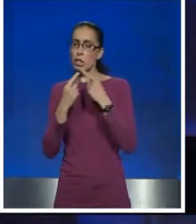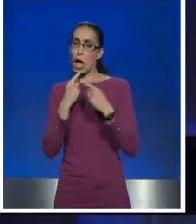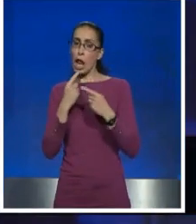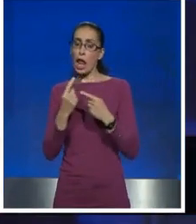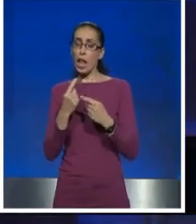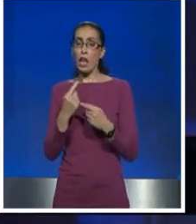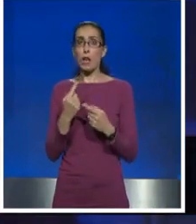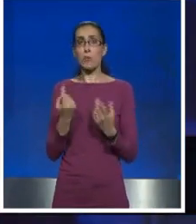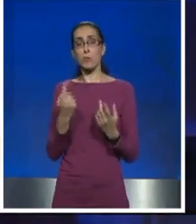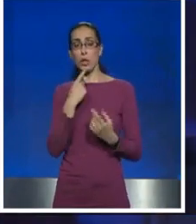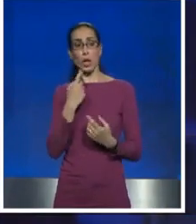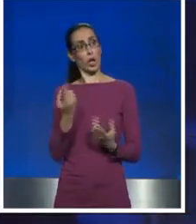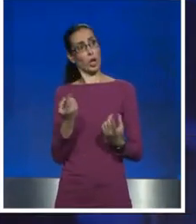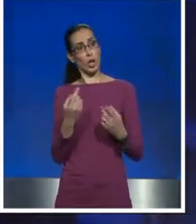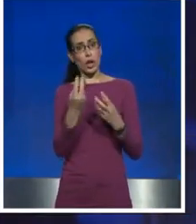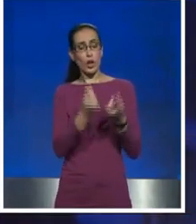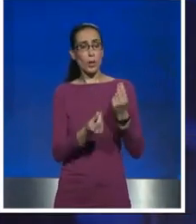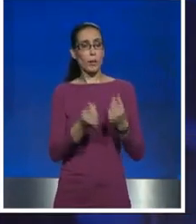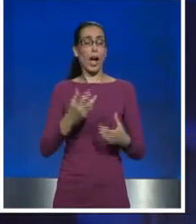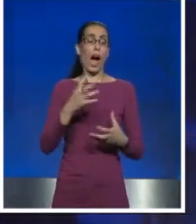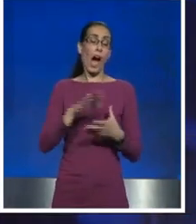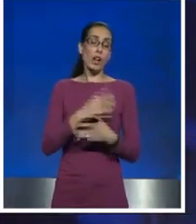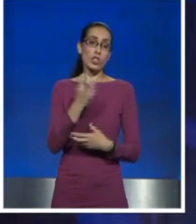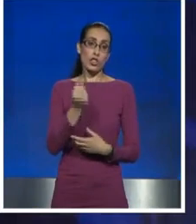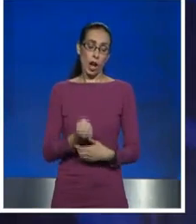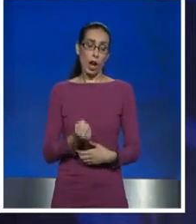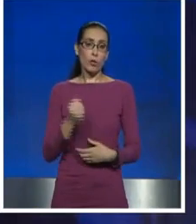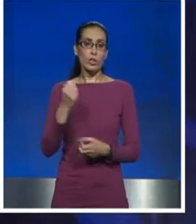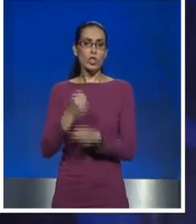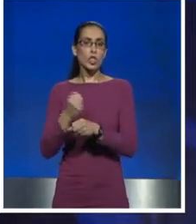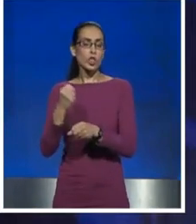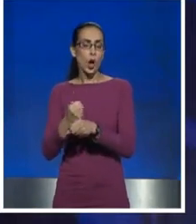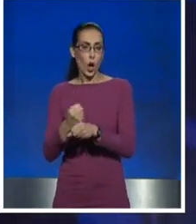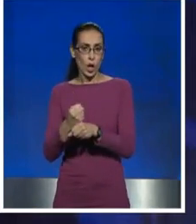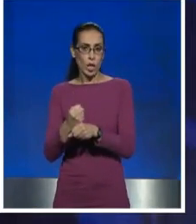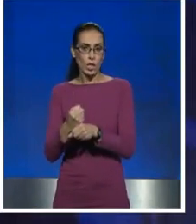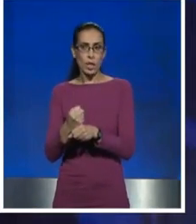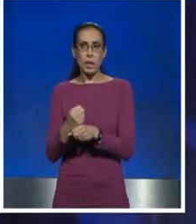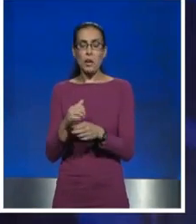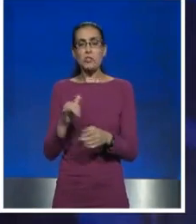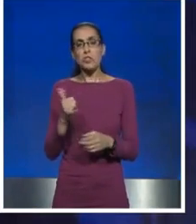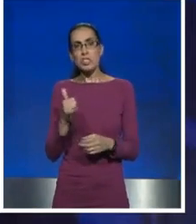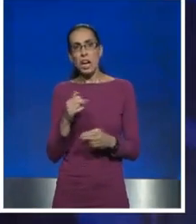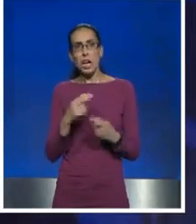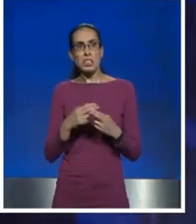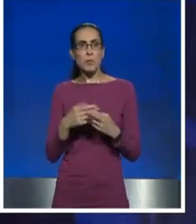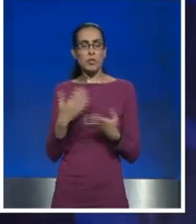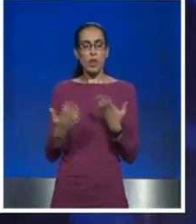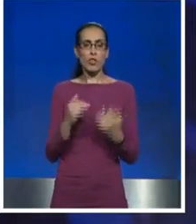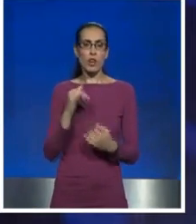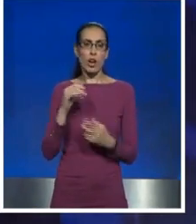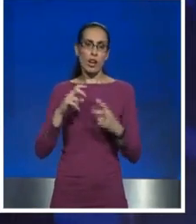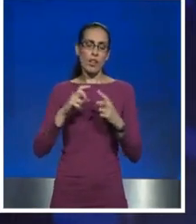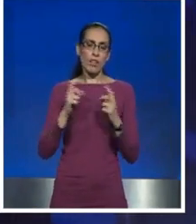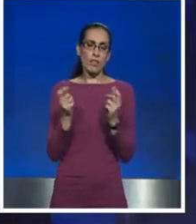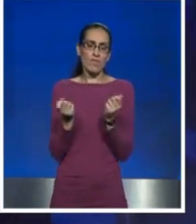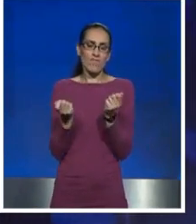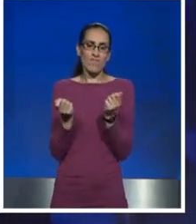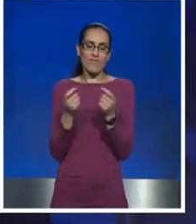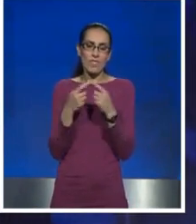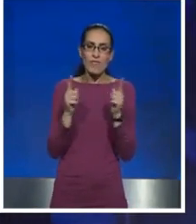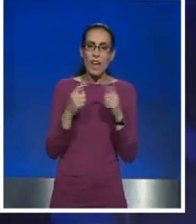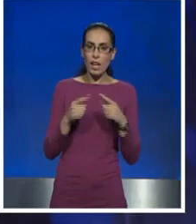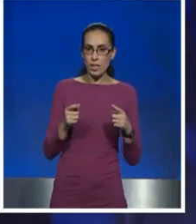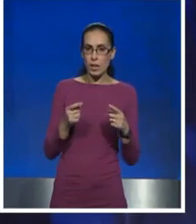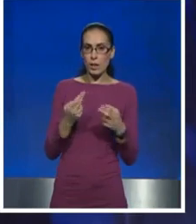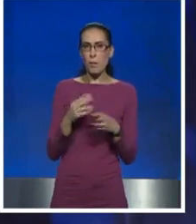ix-xogħol. Allura l-argumenti kollha ruha jwaqgħuhomlok, speċi jekk tagħmel xi ħaġa differenti, ħa teqret ix-xogħol.